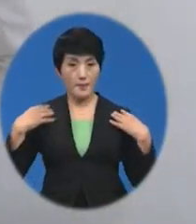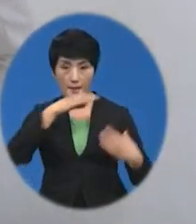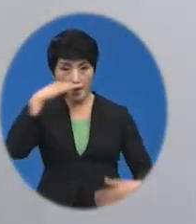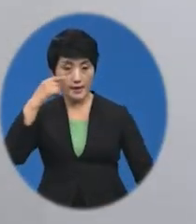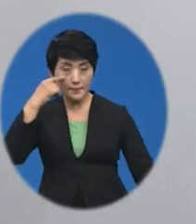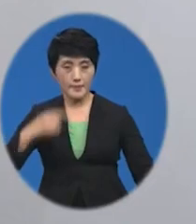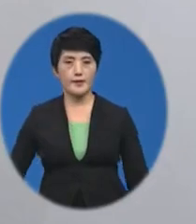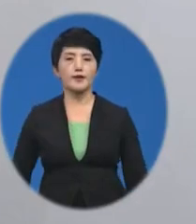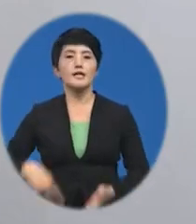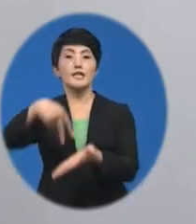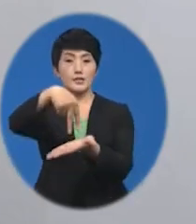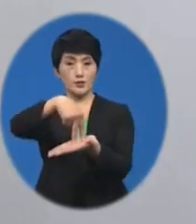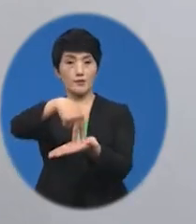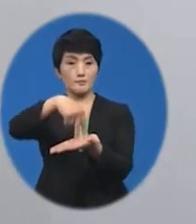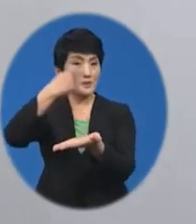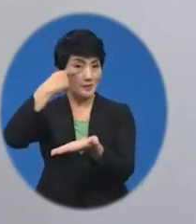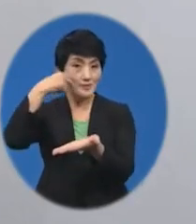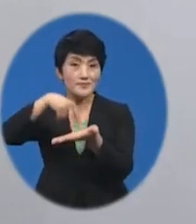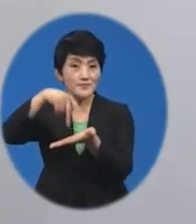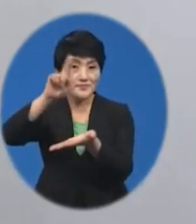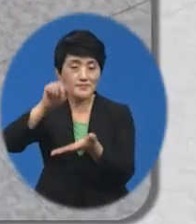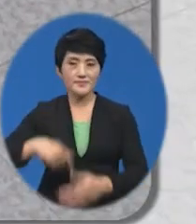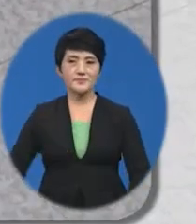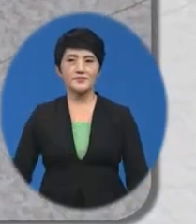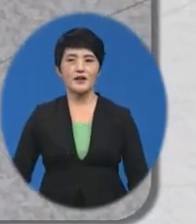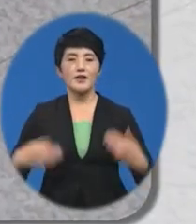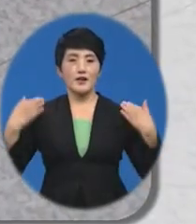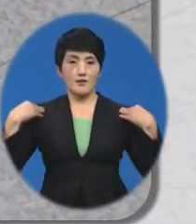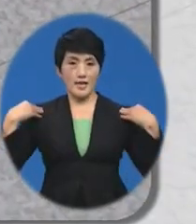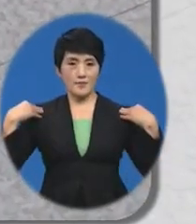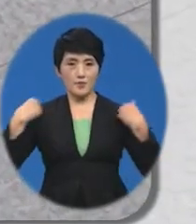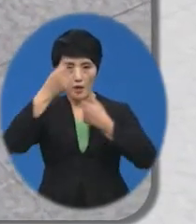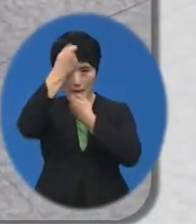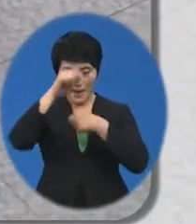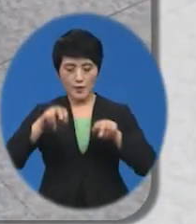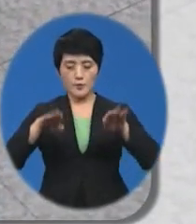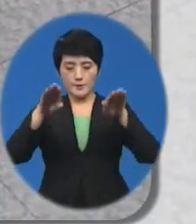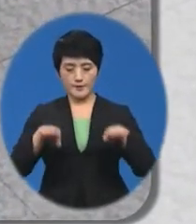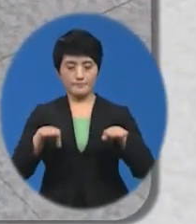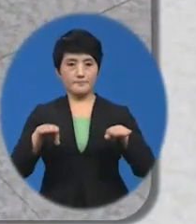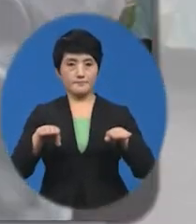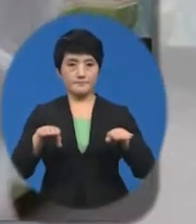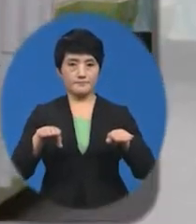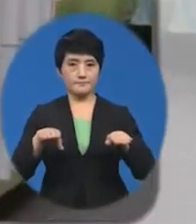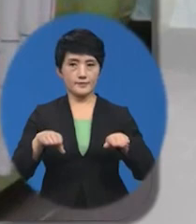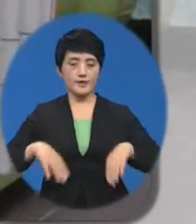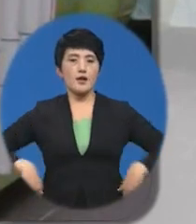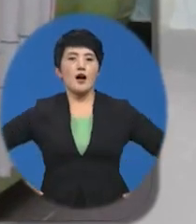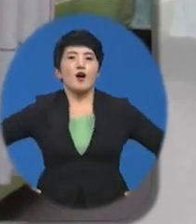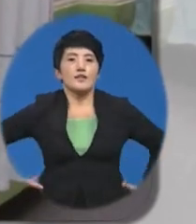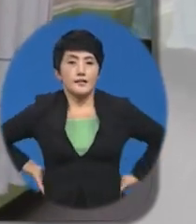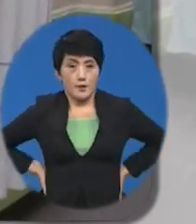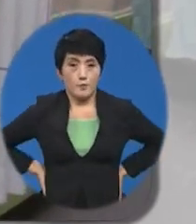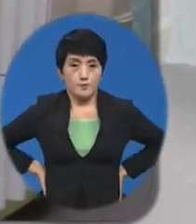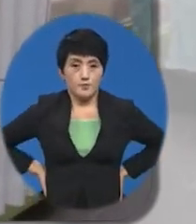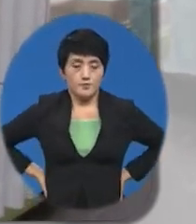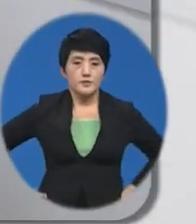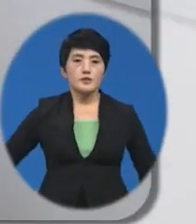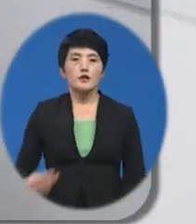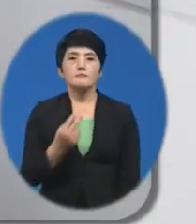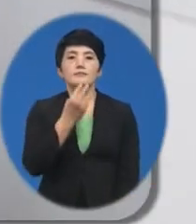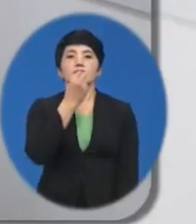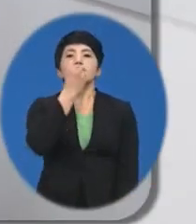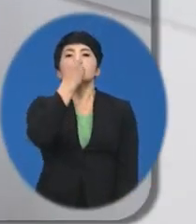서서 하는 동작인데요. 발을 어깨보다 약간 넓게 벌린 뒤 양손을 허리에 대고 코로 숨을